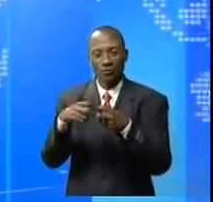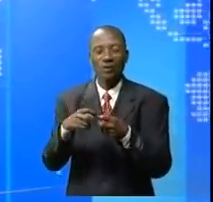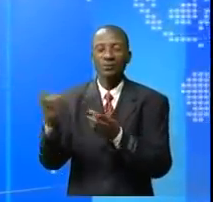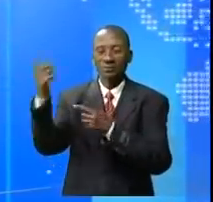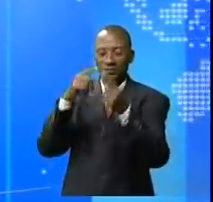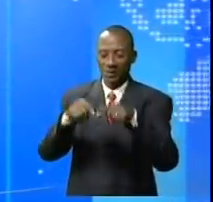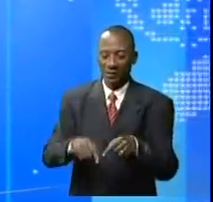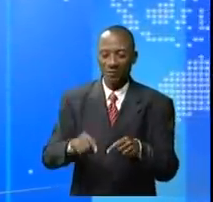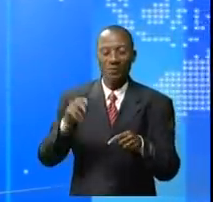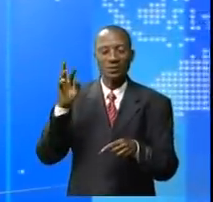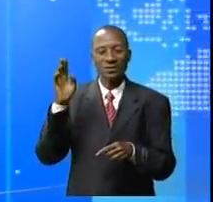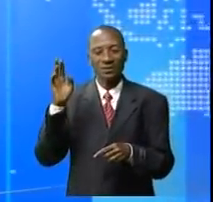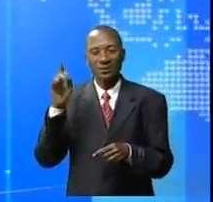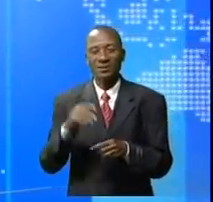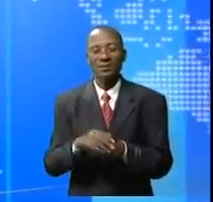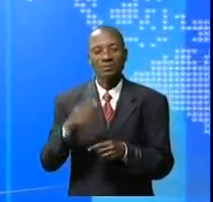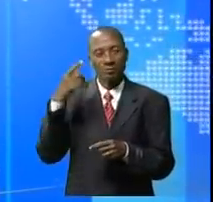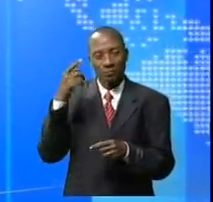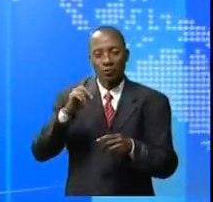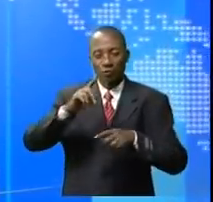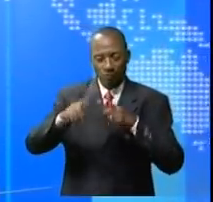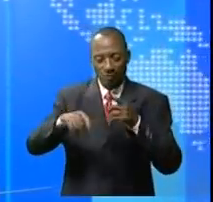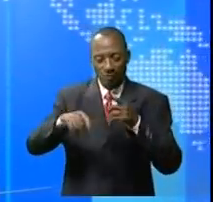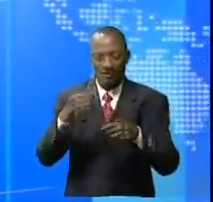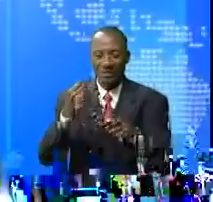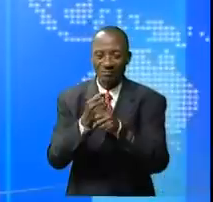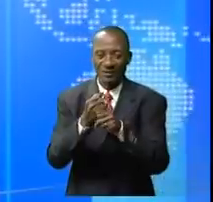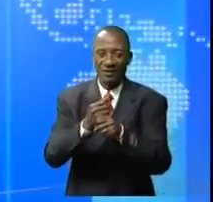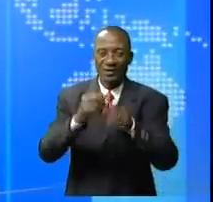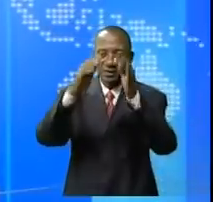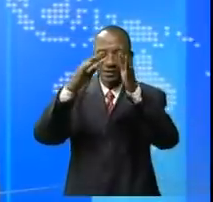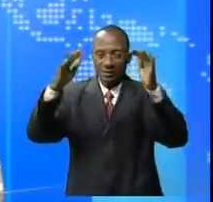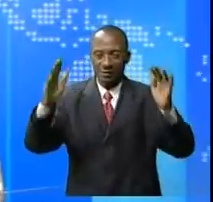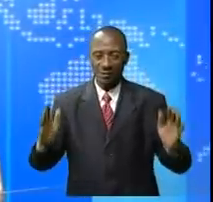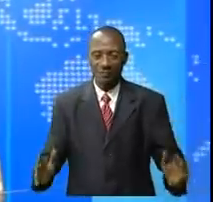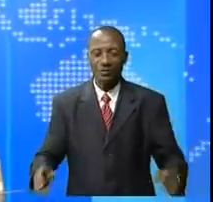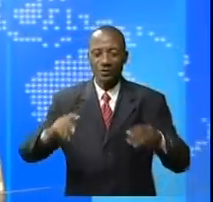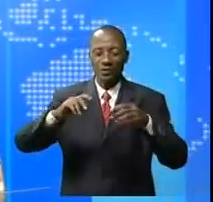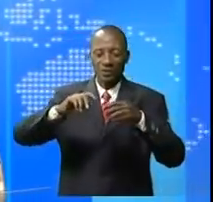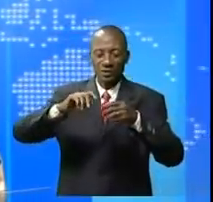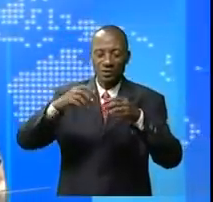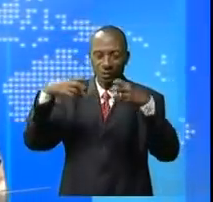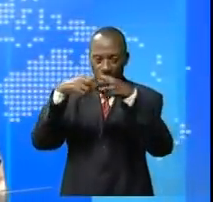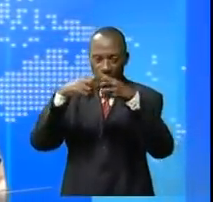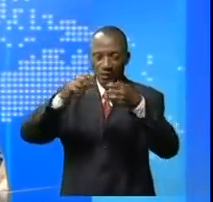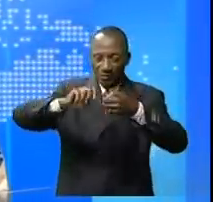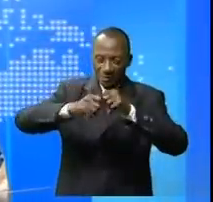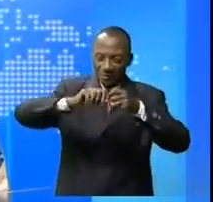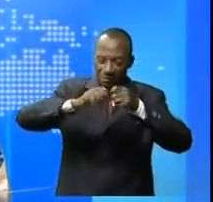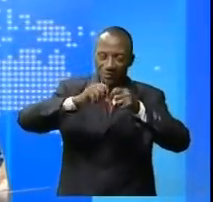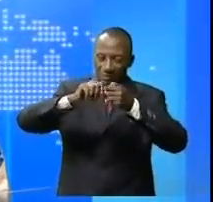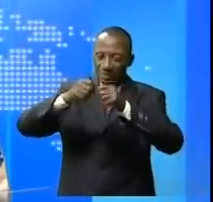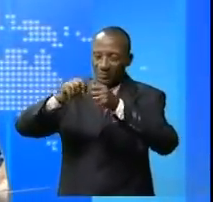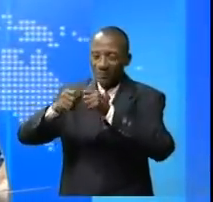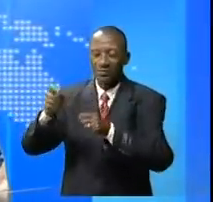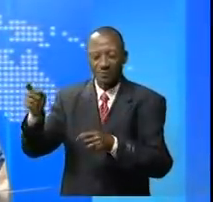Kinshasa pour la remise de cabines électriques. Ils ont rencontré le ministre des tutelles pour expliquer le détail